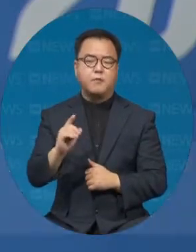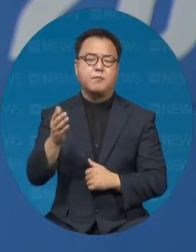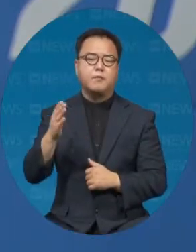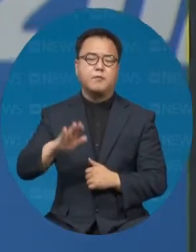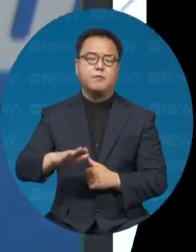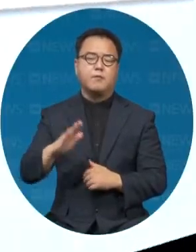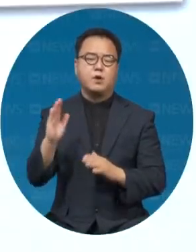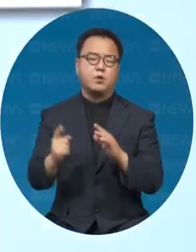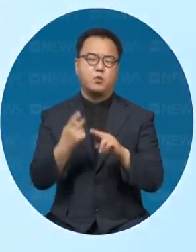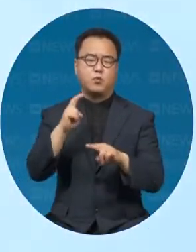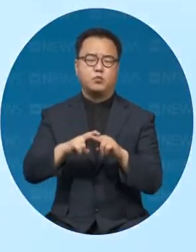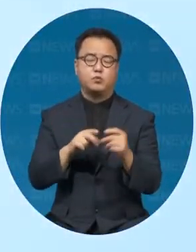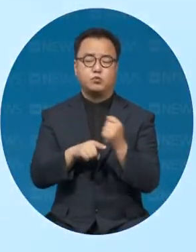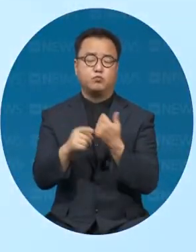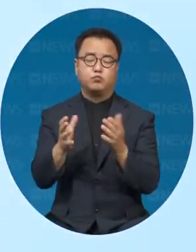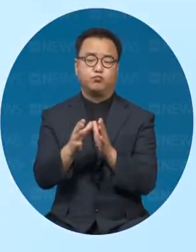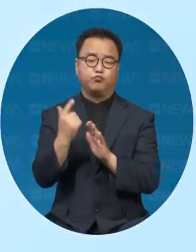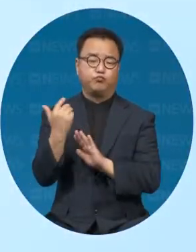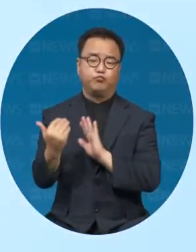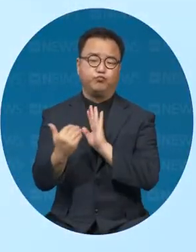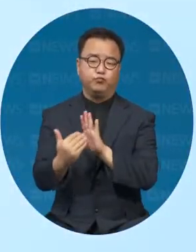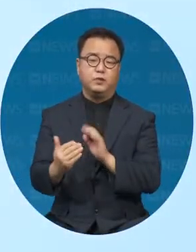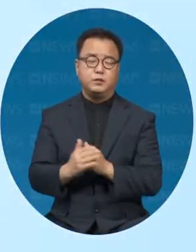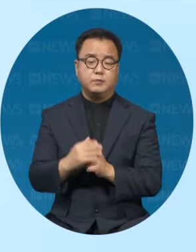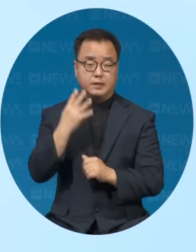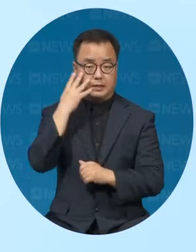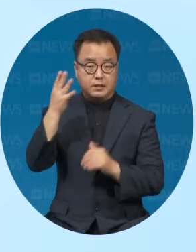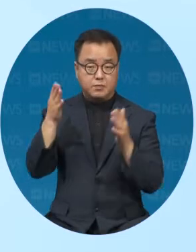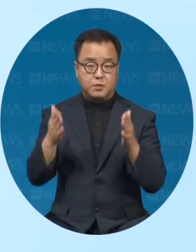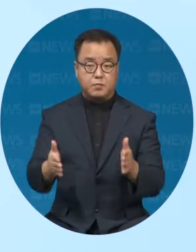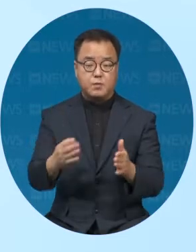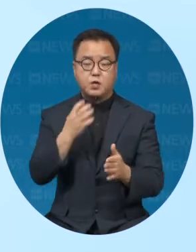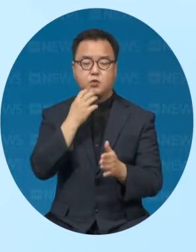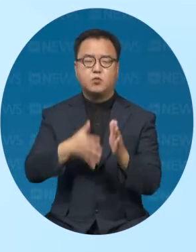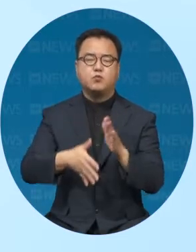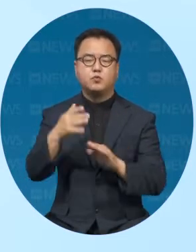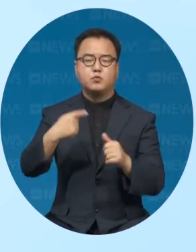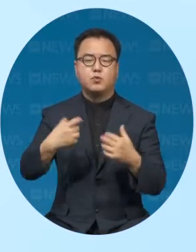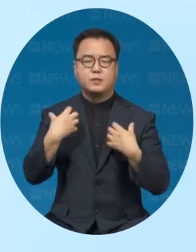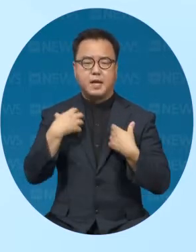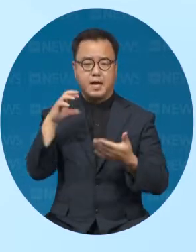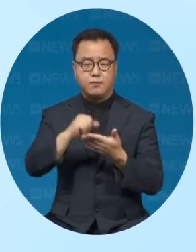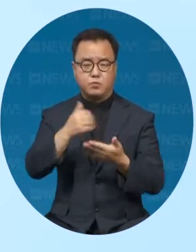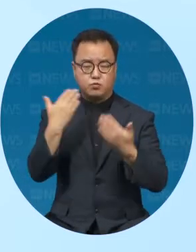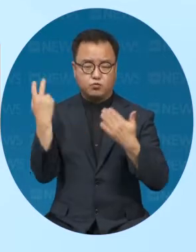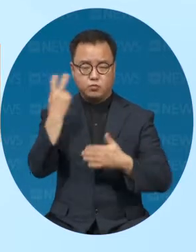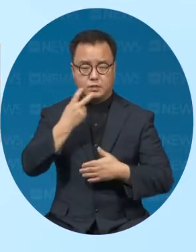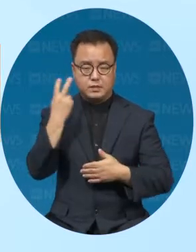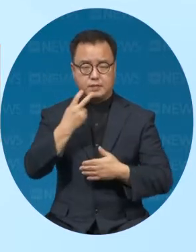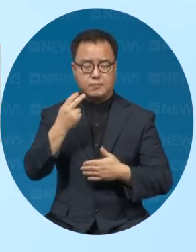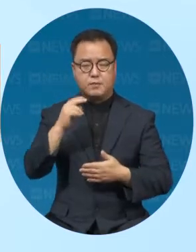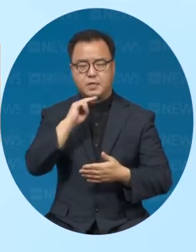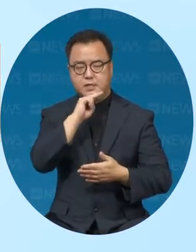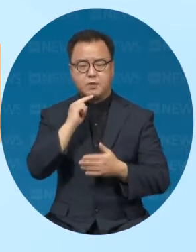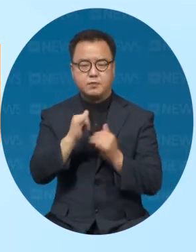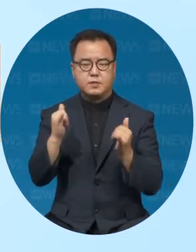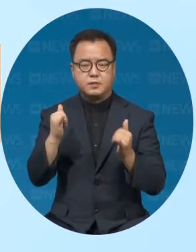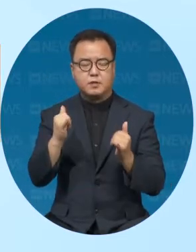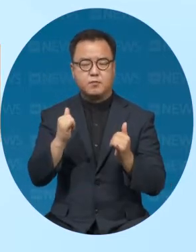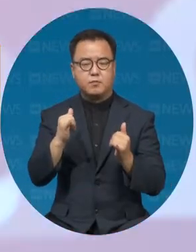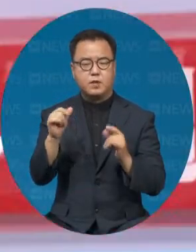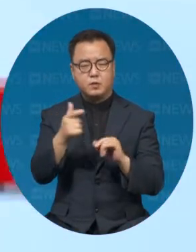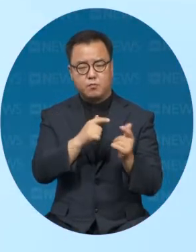않았습니다 결국 4개월에 걸쳐 서울식 유창 압수수색과 피의자 조사 공소 심히 연애 등의 절차를 거친 끝에